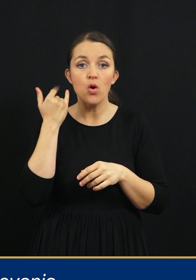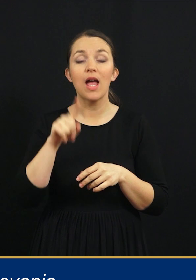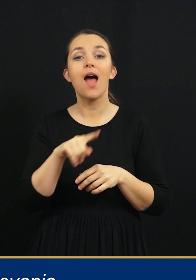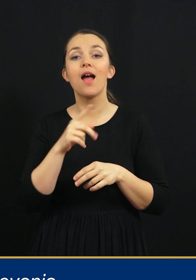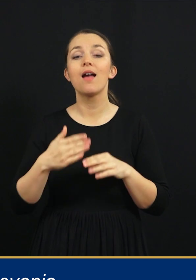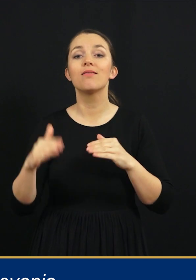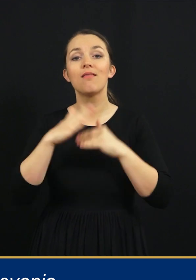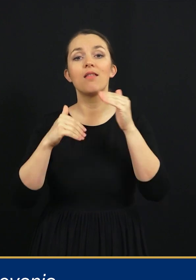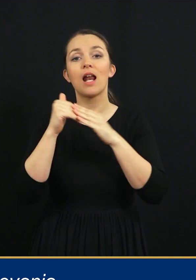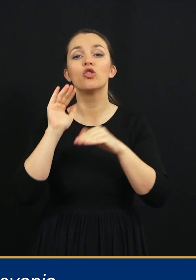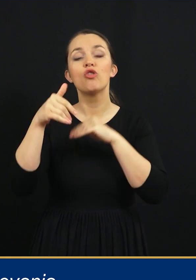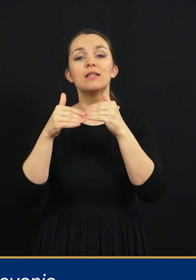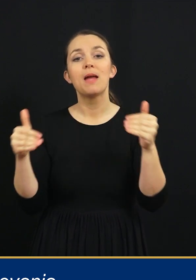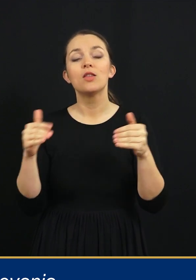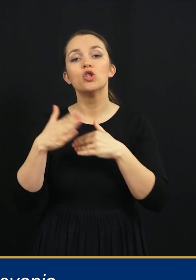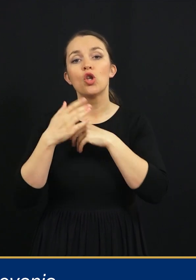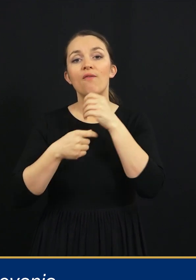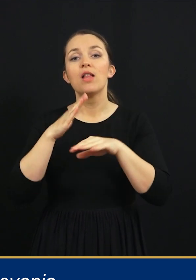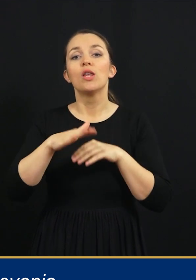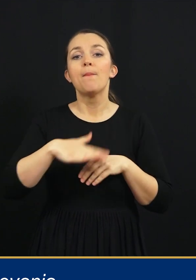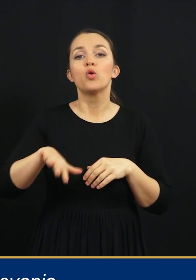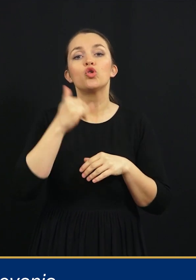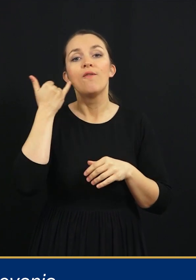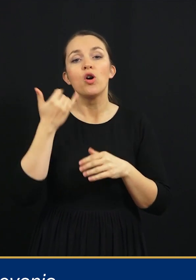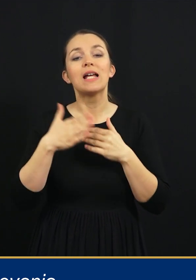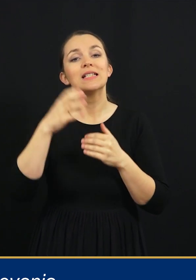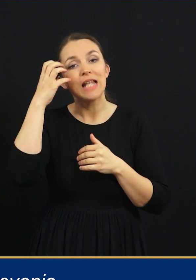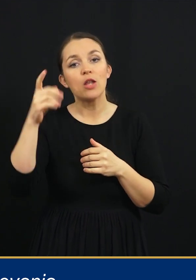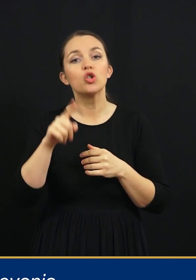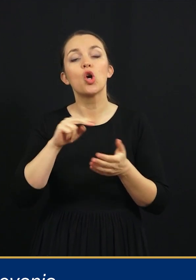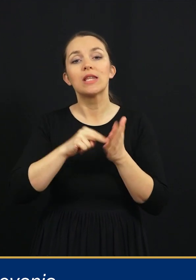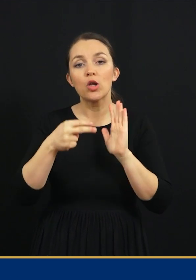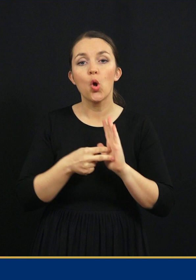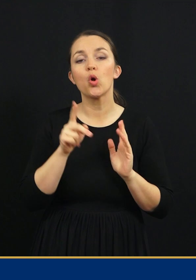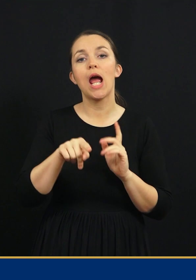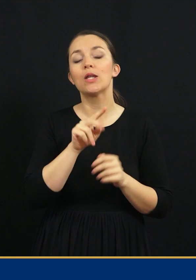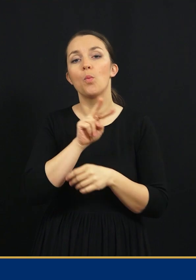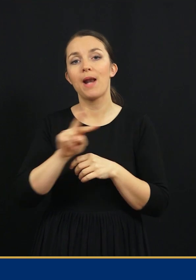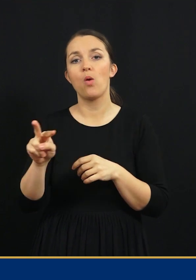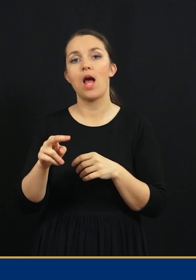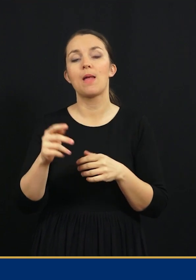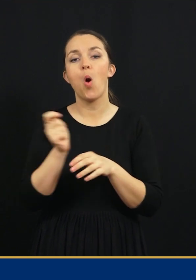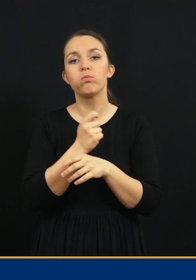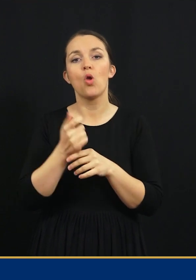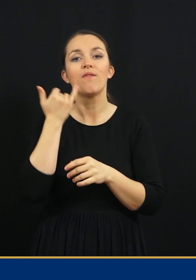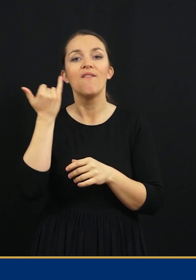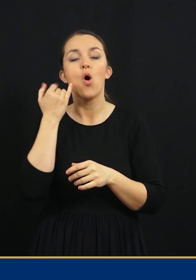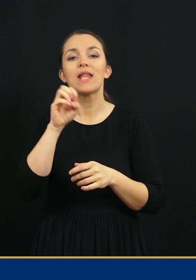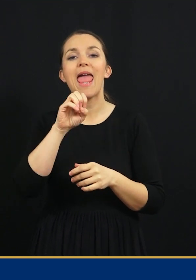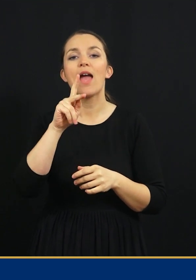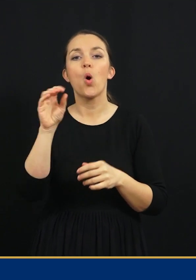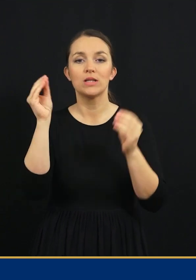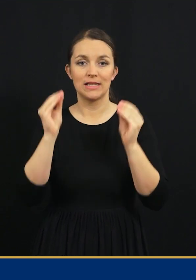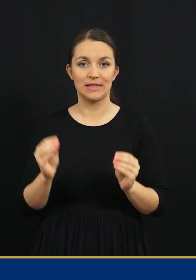in nadgradnji čezmejnega sodelovanja na področju voda z znanostjo, tehnologijo in upravljanjem obnove vodnih